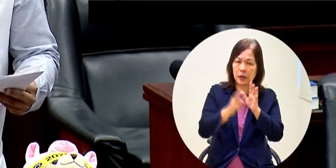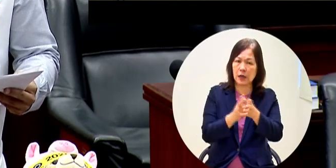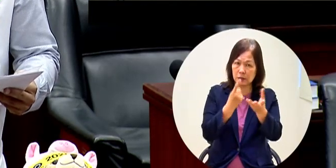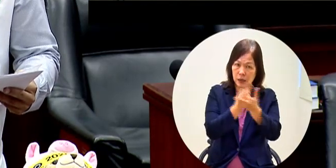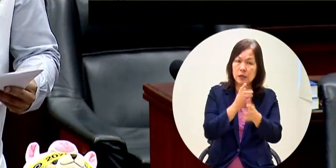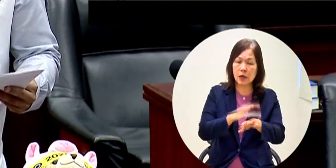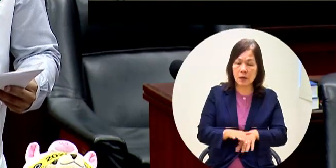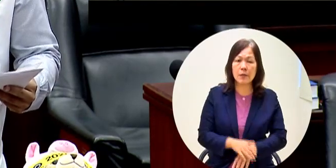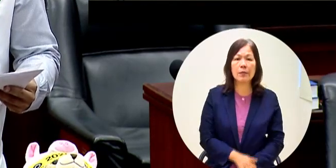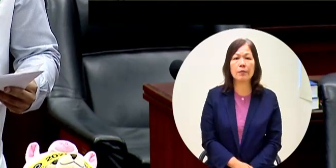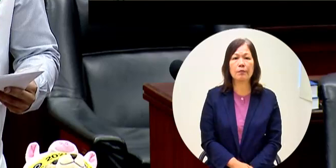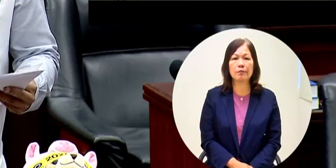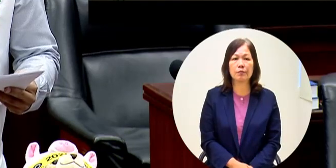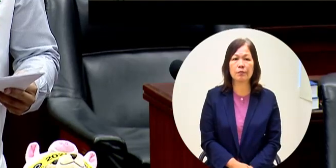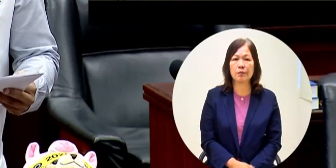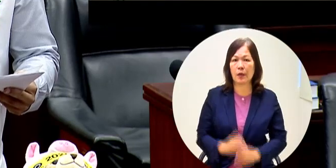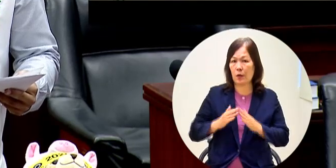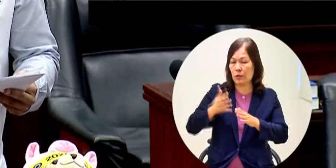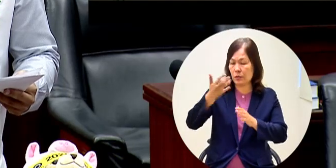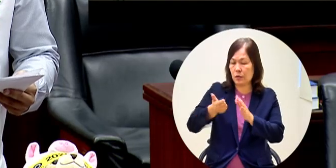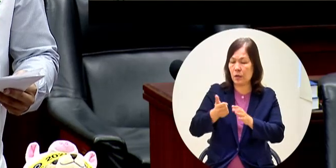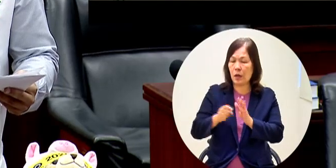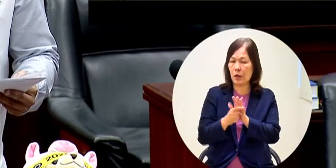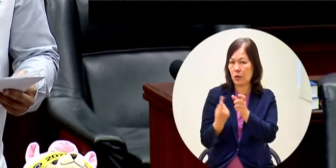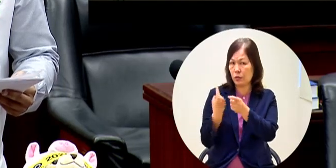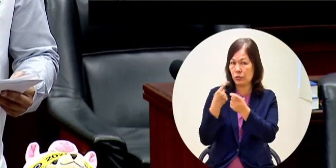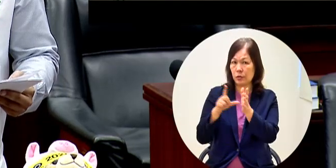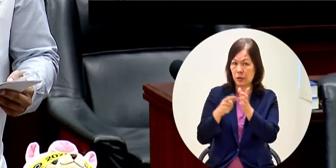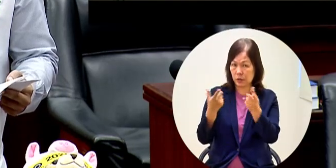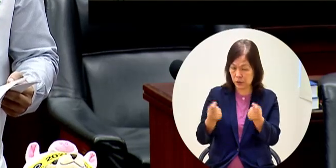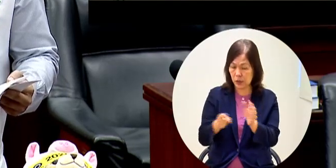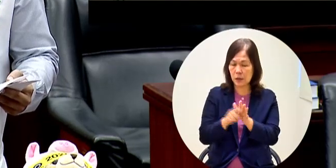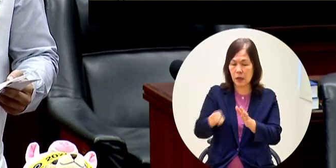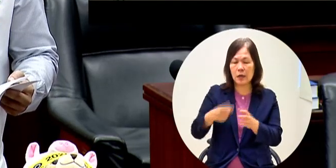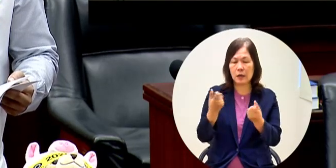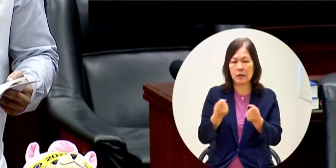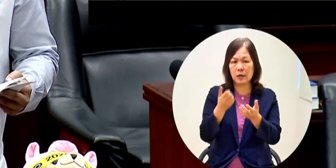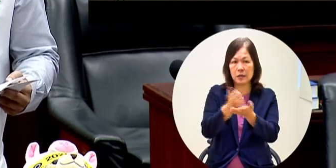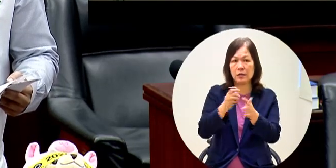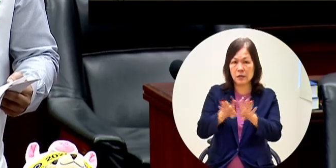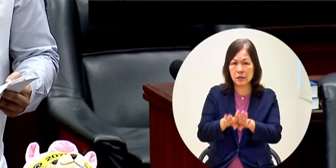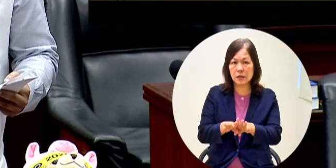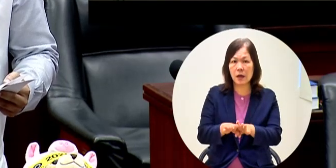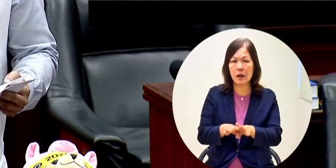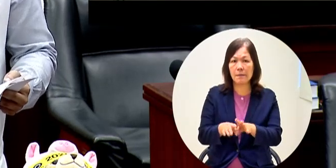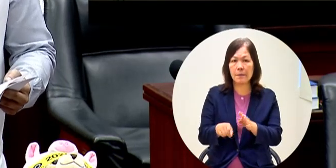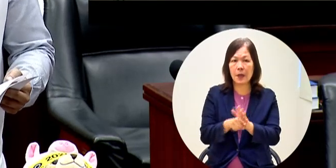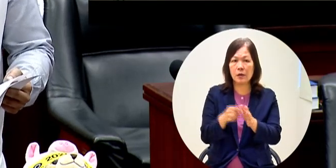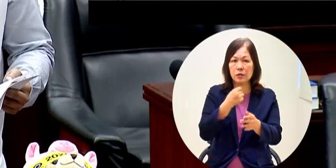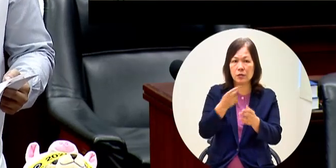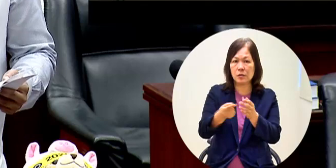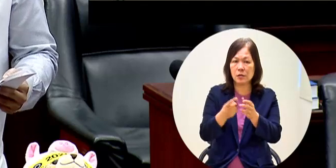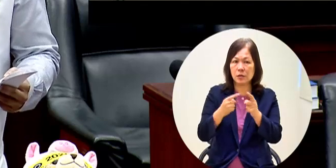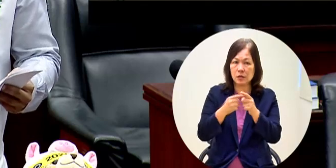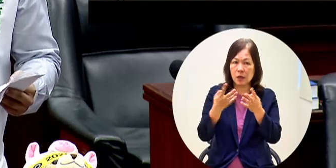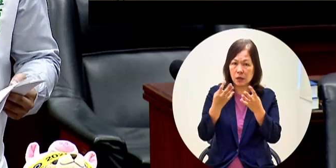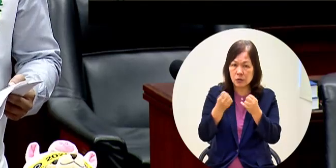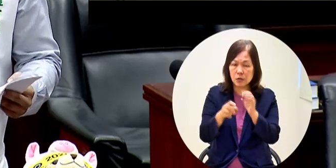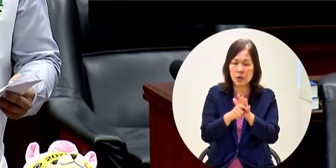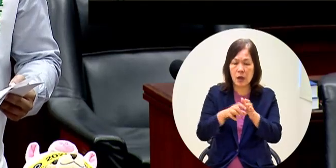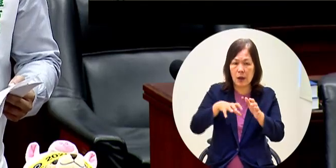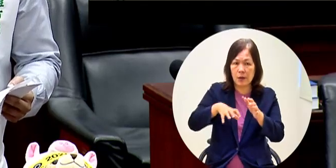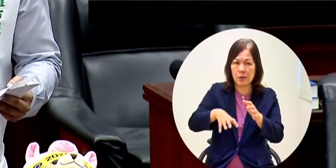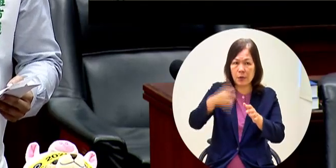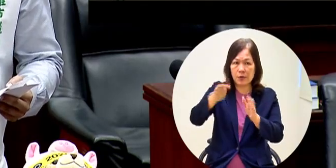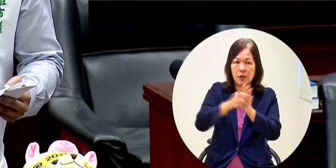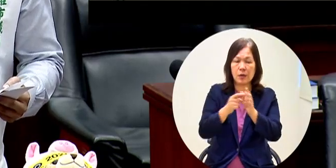长，去年的这个时间吼，你无伫个啊，你办这个什么临时加速吼，你只局处长无几个有